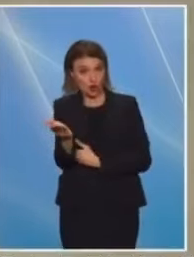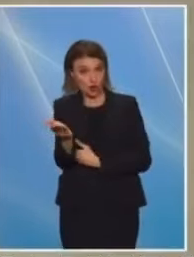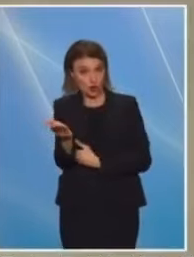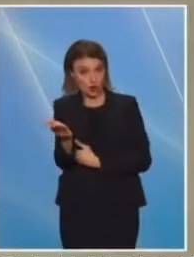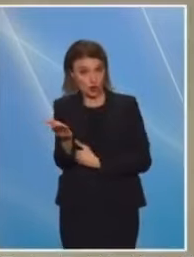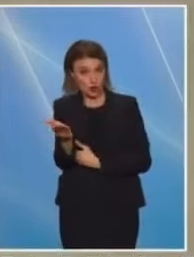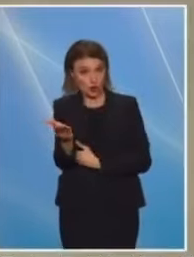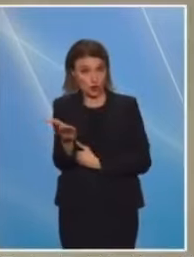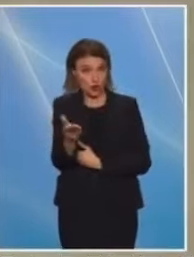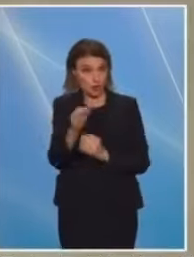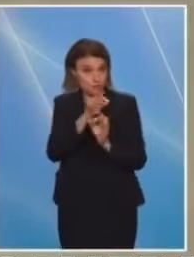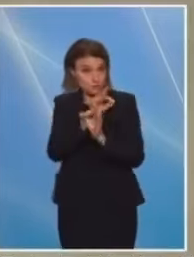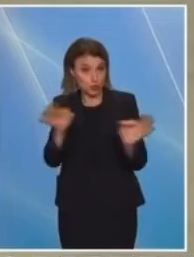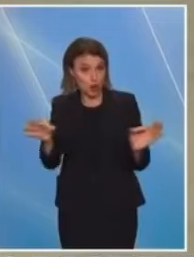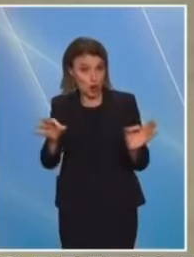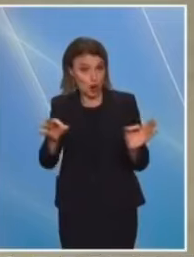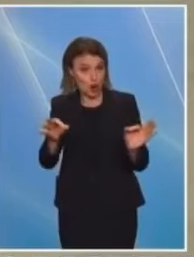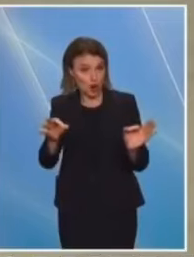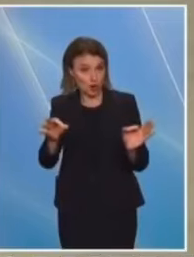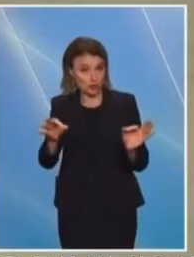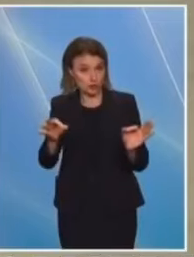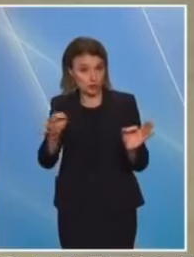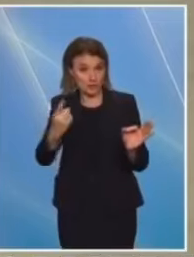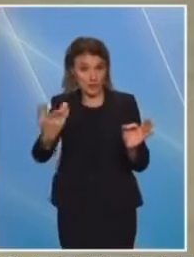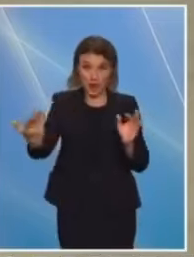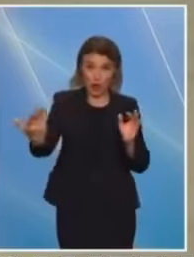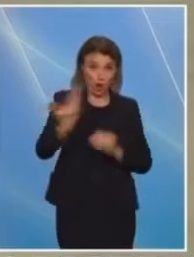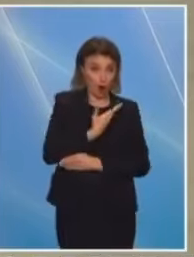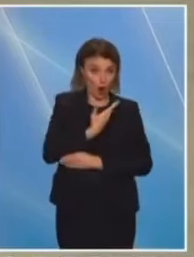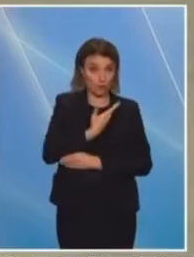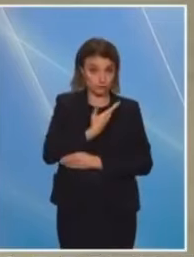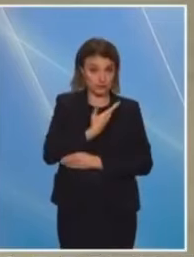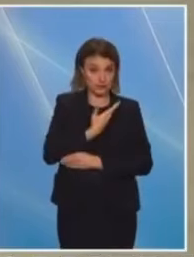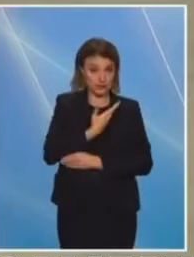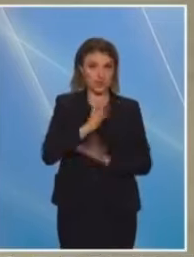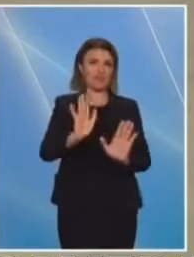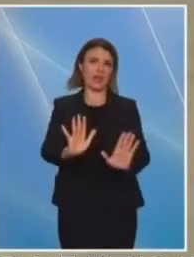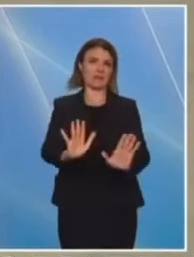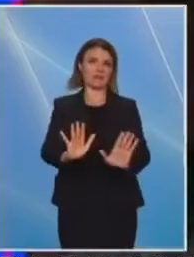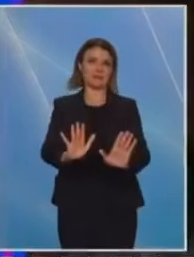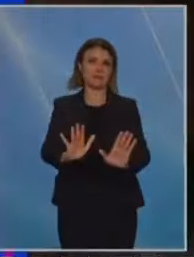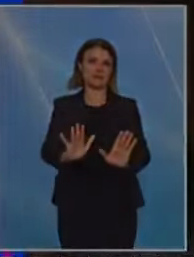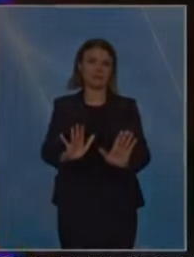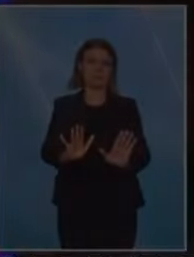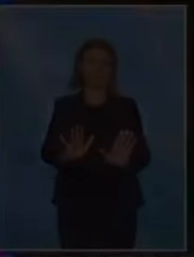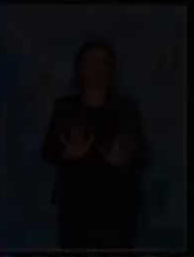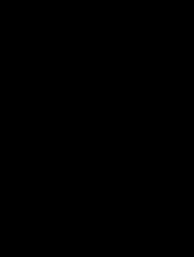è alzata per colpirci, fermatela.